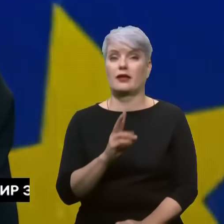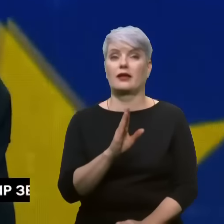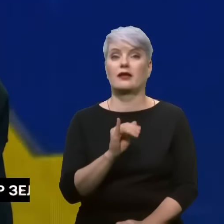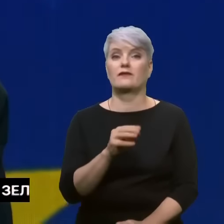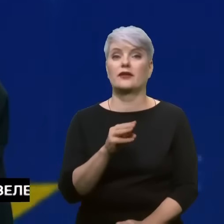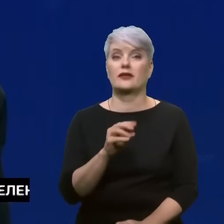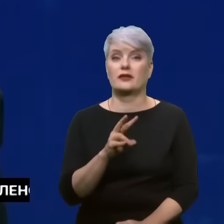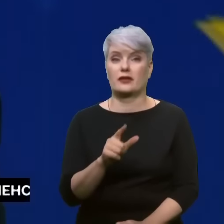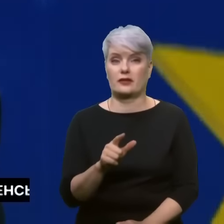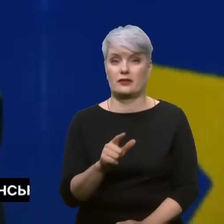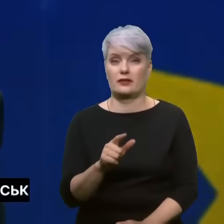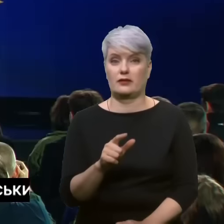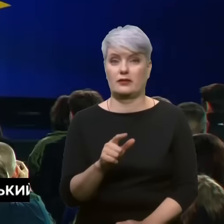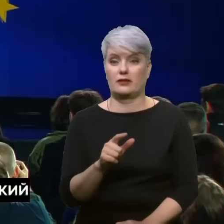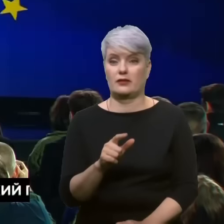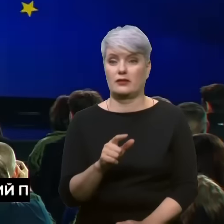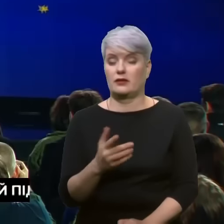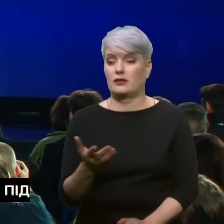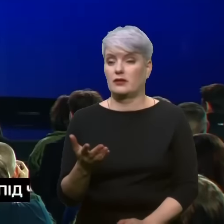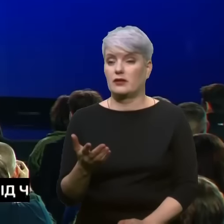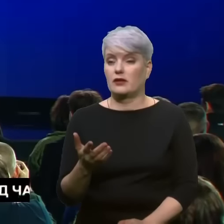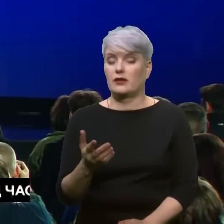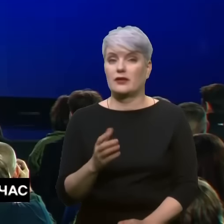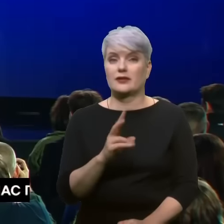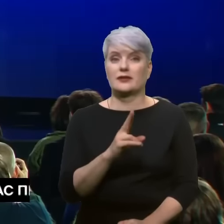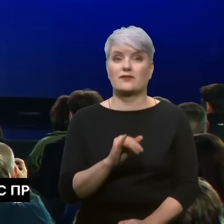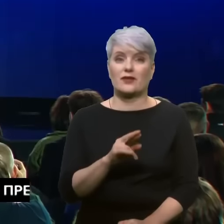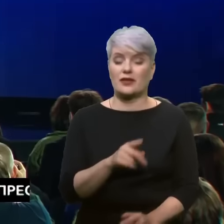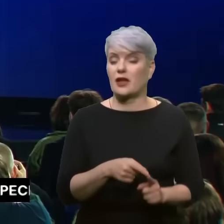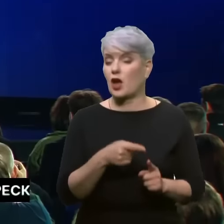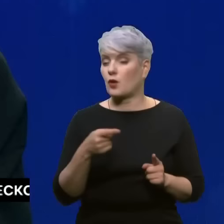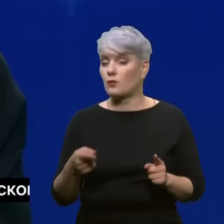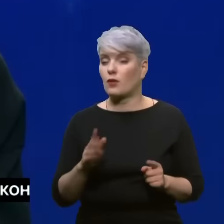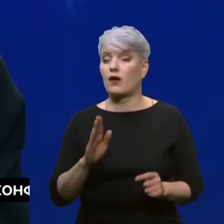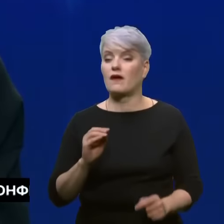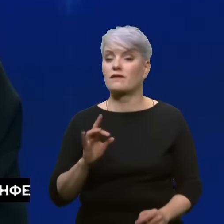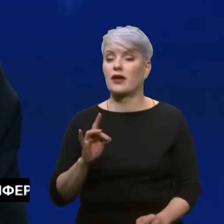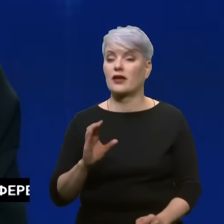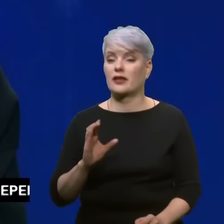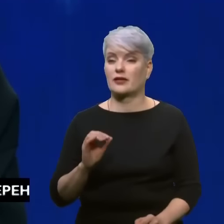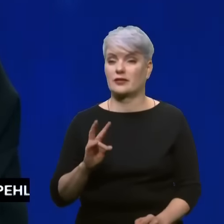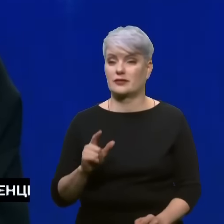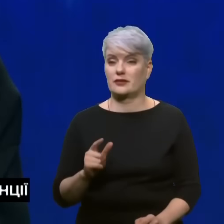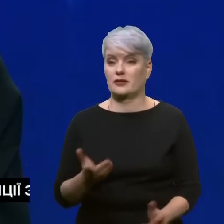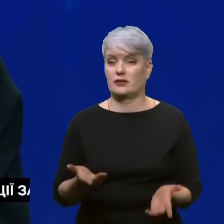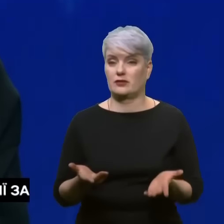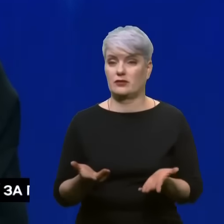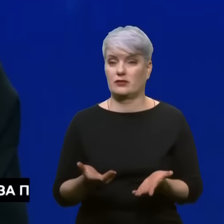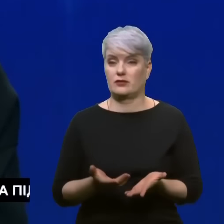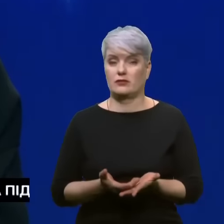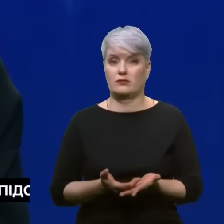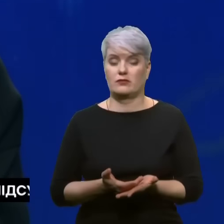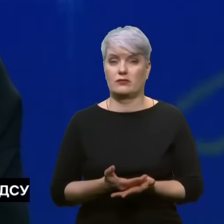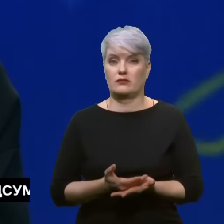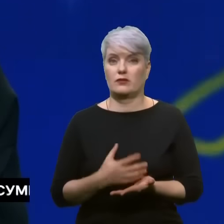квітень... Послухайте, з квітня по вересень Ну,